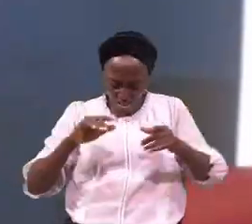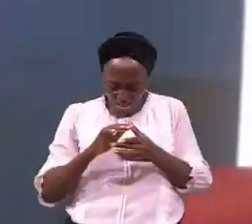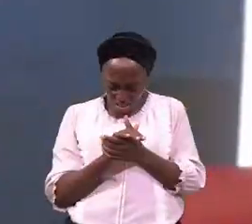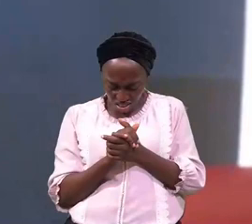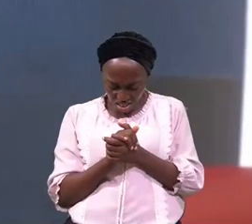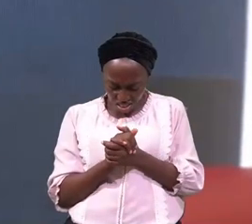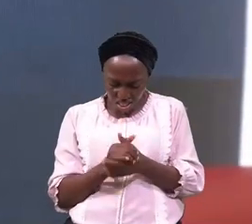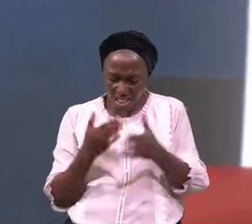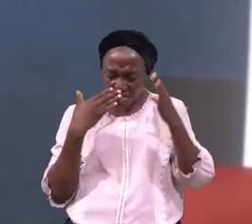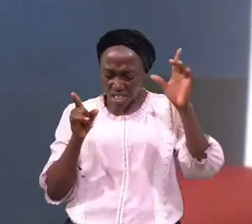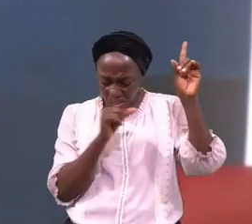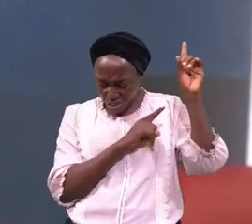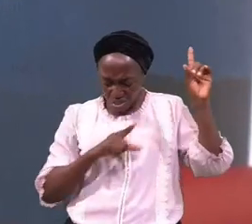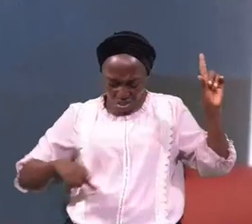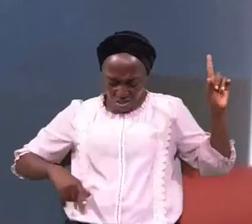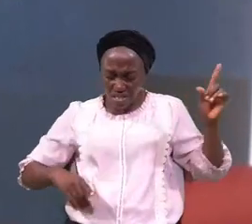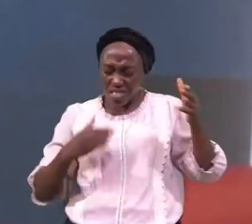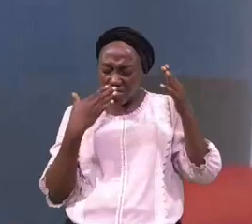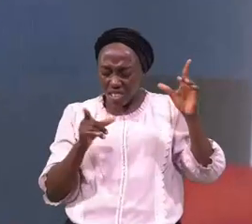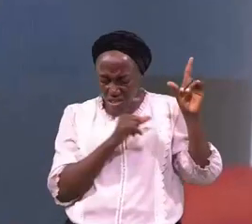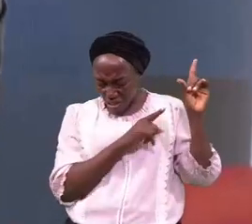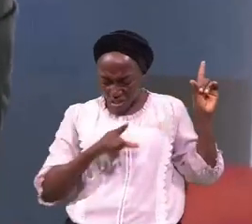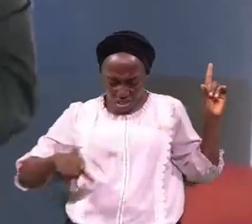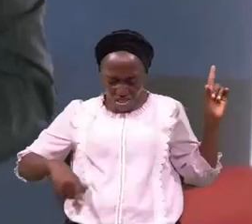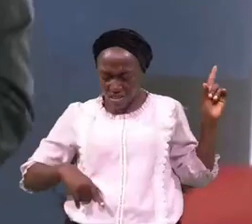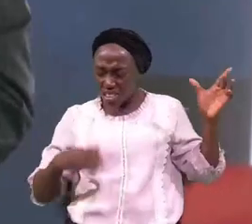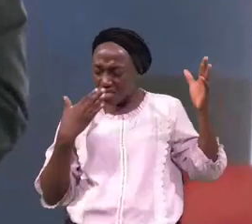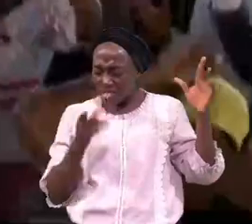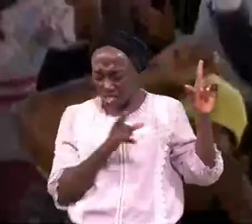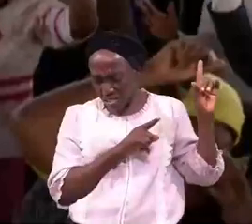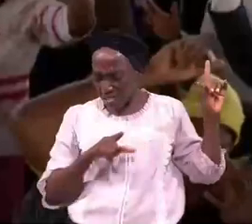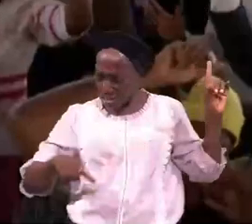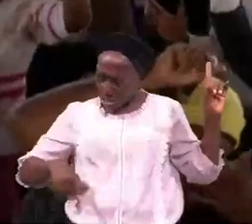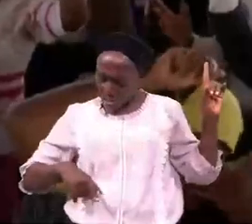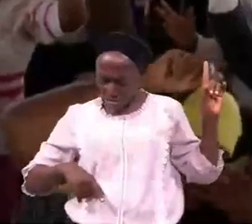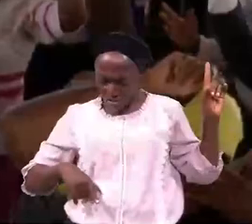Merci Seigneur. Merci Seigneur. Merci